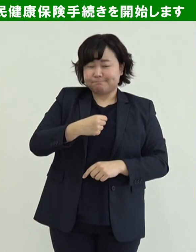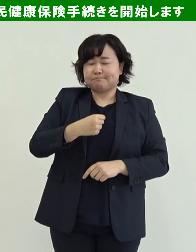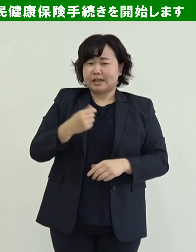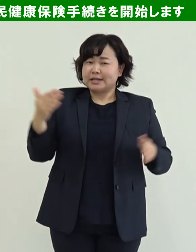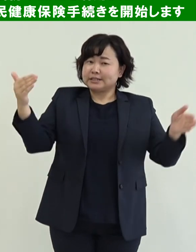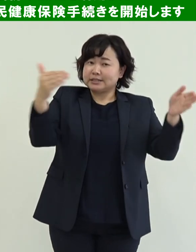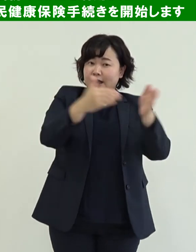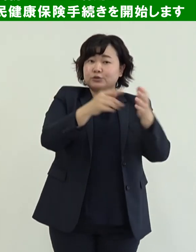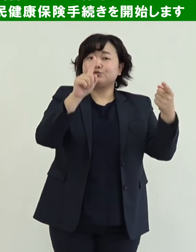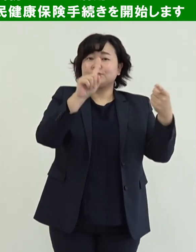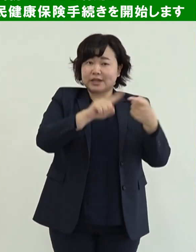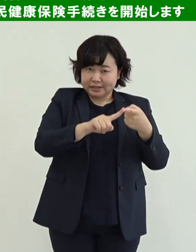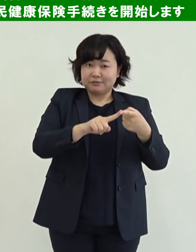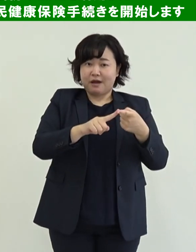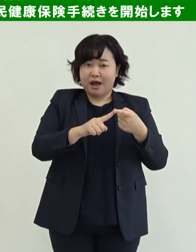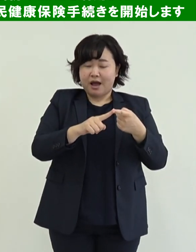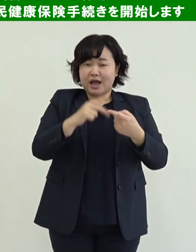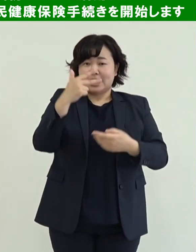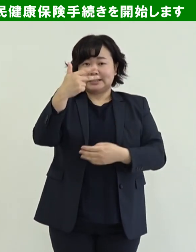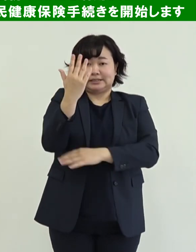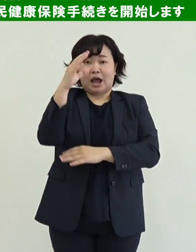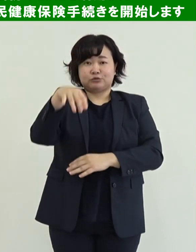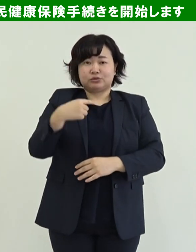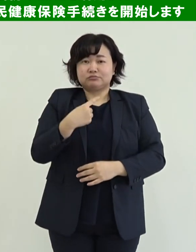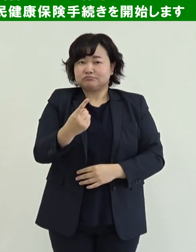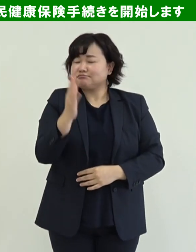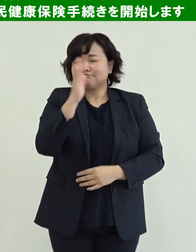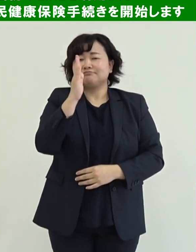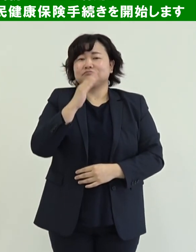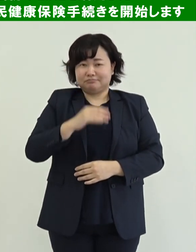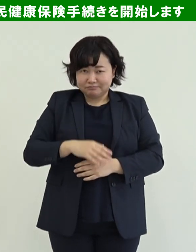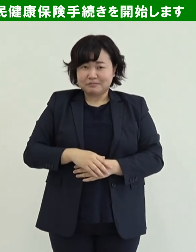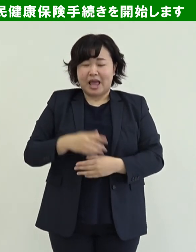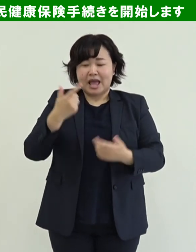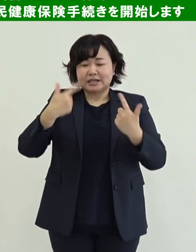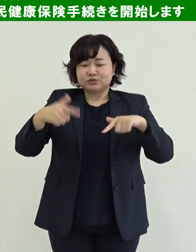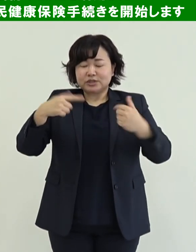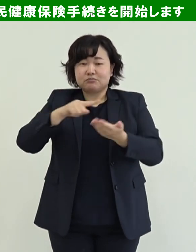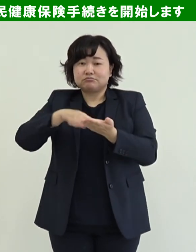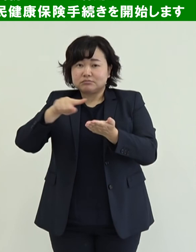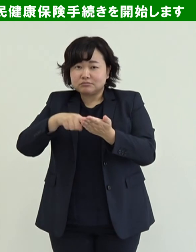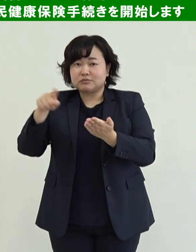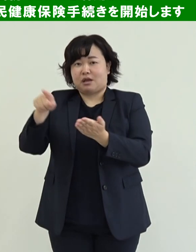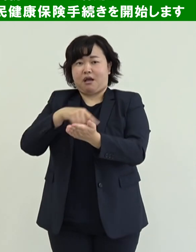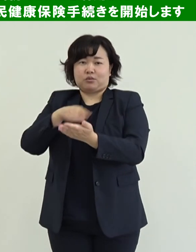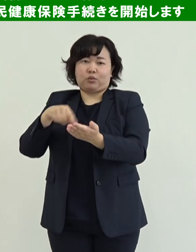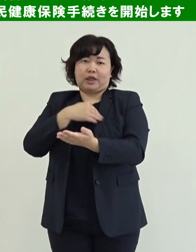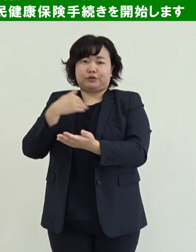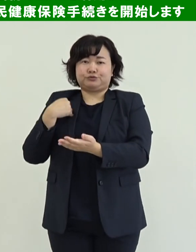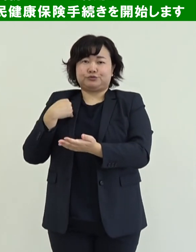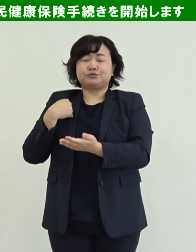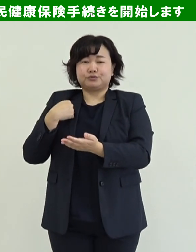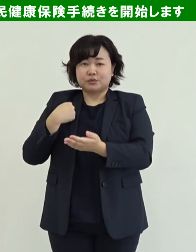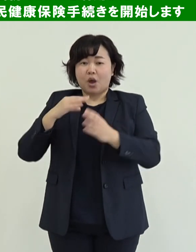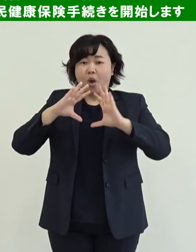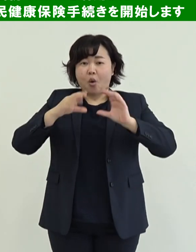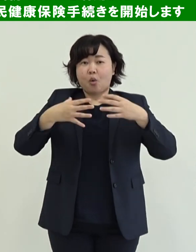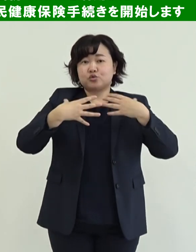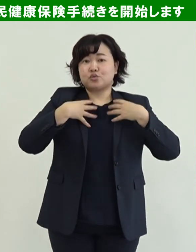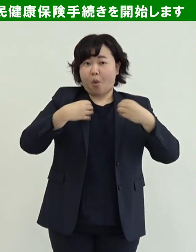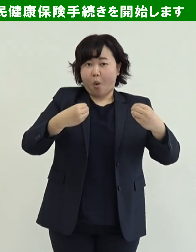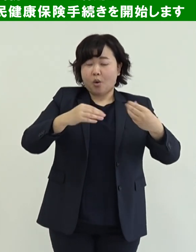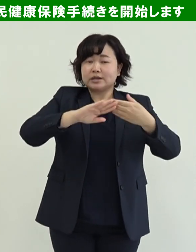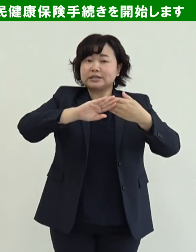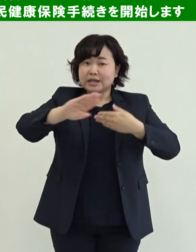やっぱりあの行かなくていい市役所持ち運べる市役所ということをコンセプトに英国方以外の方業務に関してもですねあの